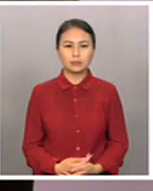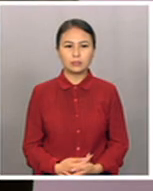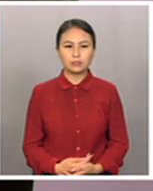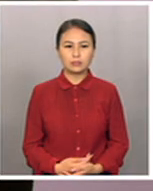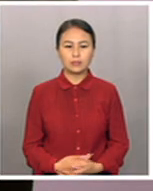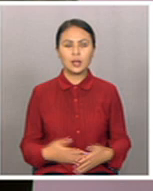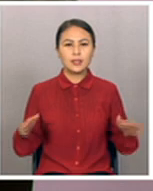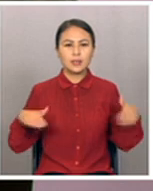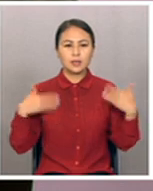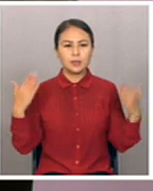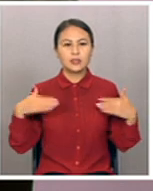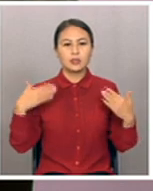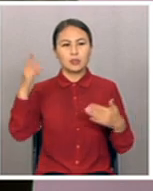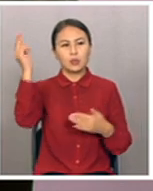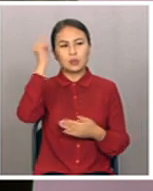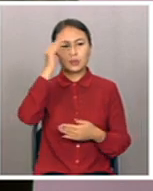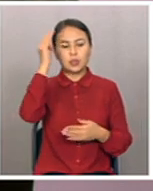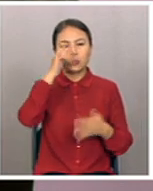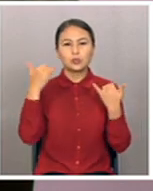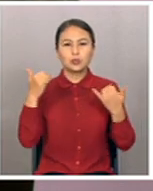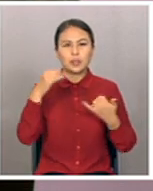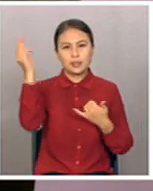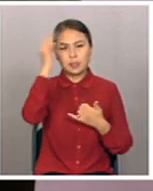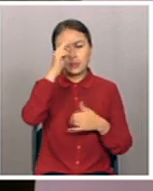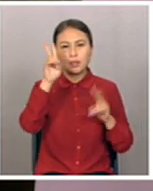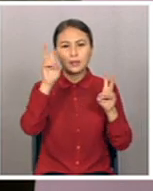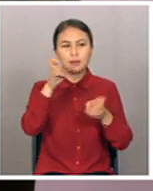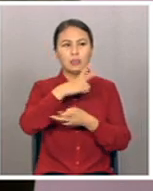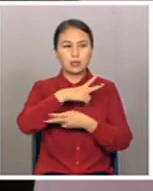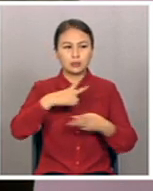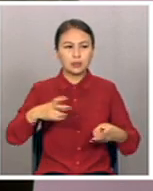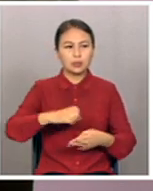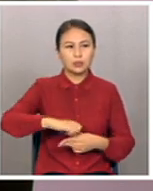Сәлеметсіңдер, мен оқушылар. Бүгінгі сабақтың тақырыбы